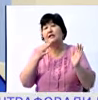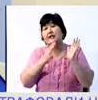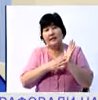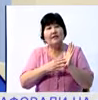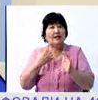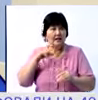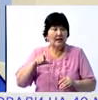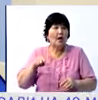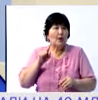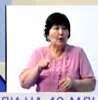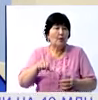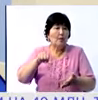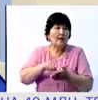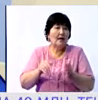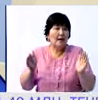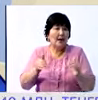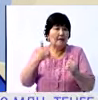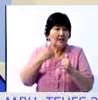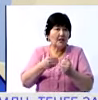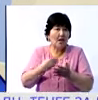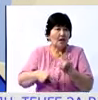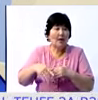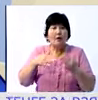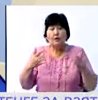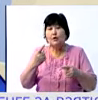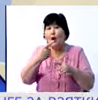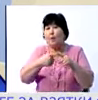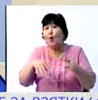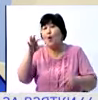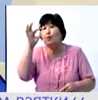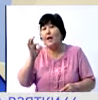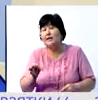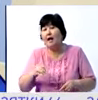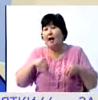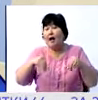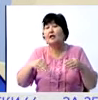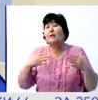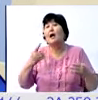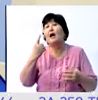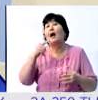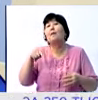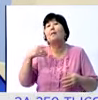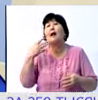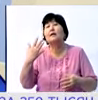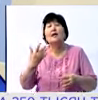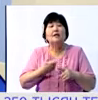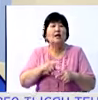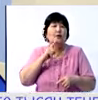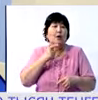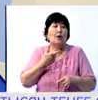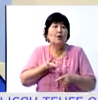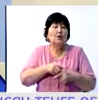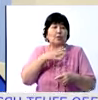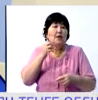кызылординцев. Но представителей малого и среднего бизнеса всего 0,5%, аграриев всего 1,5%. Молодежи также очень мало,